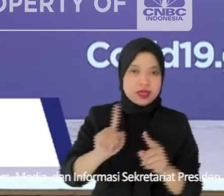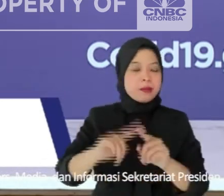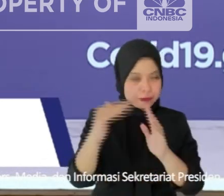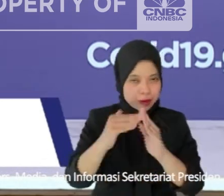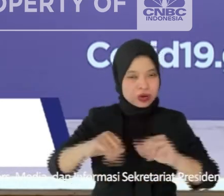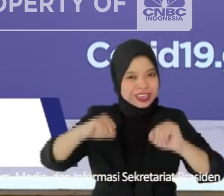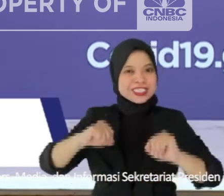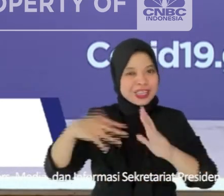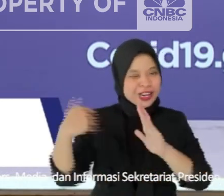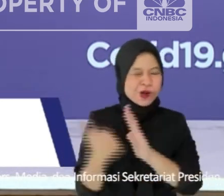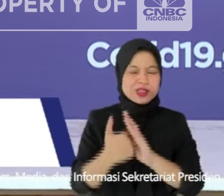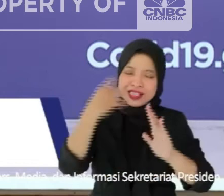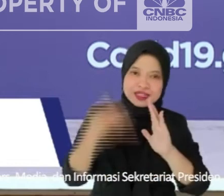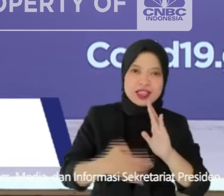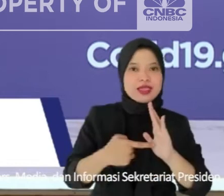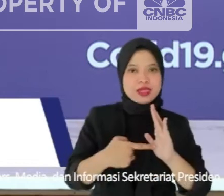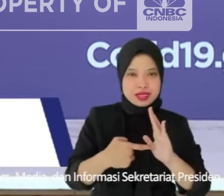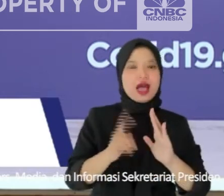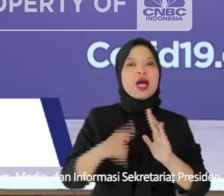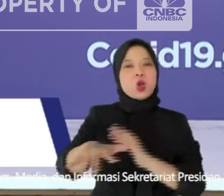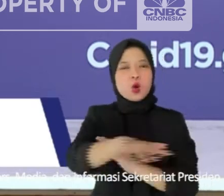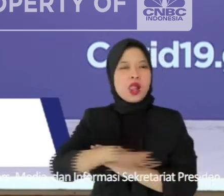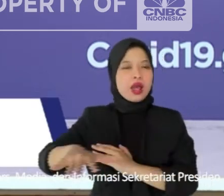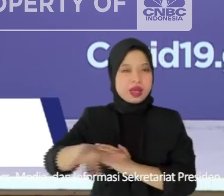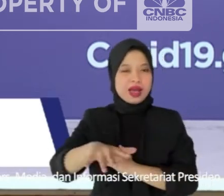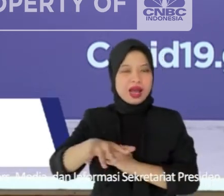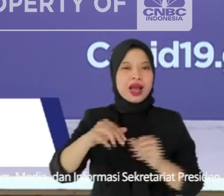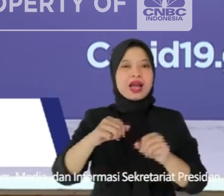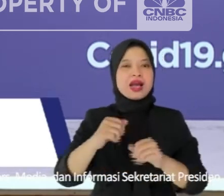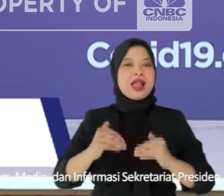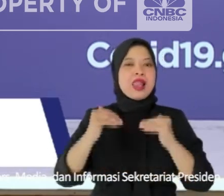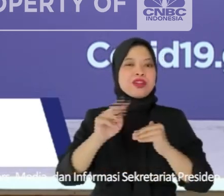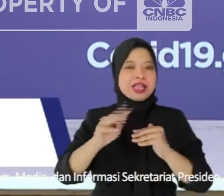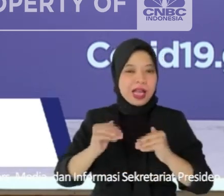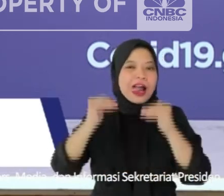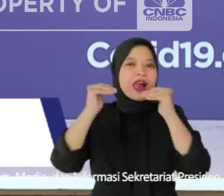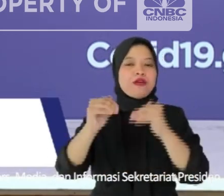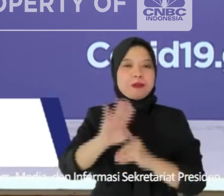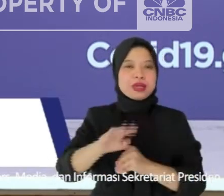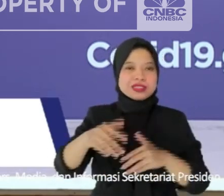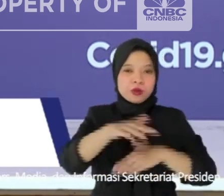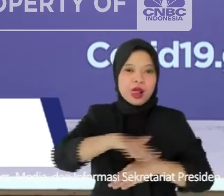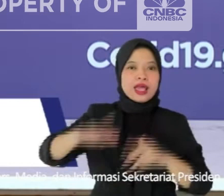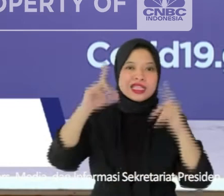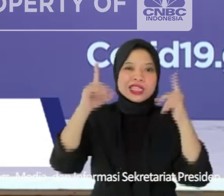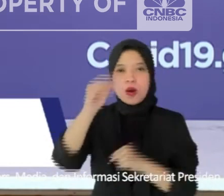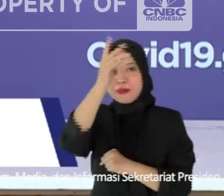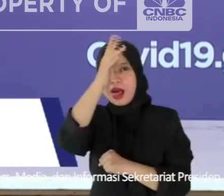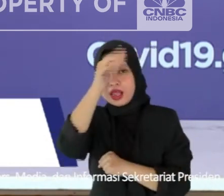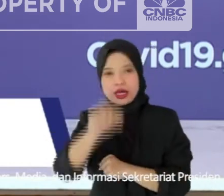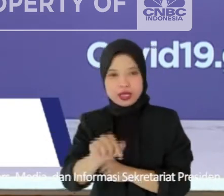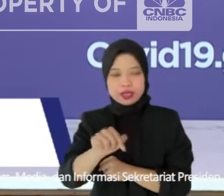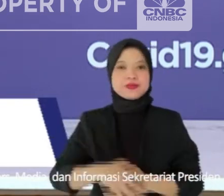penerapan protokol kesehatan yang ketat pada wilayah aglomerasi level 3 dan 4 di Jawa dan Bali